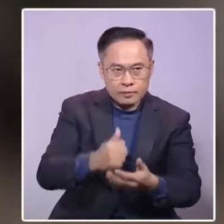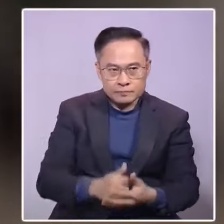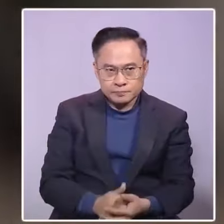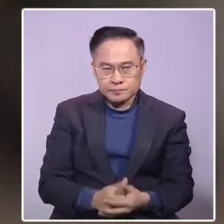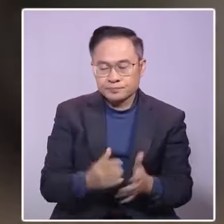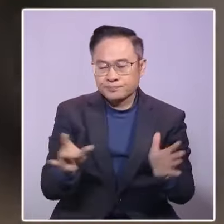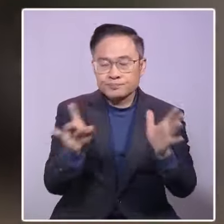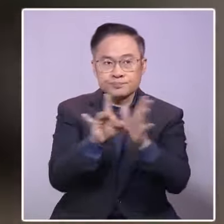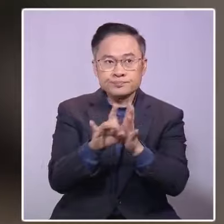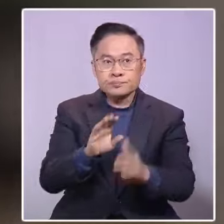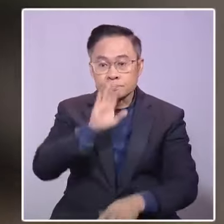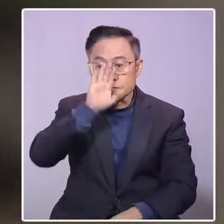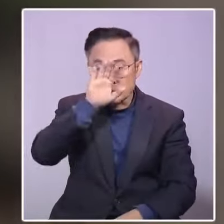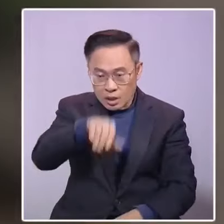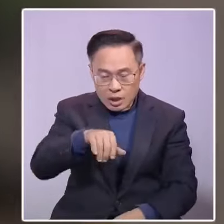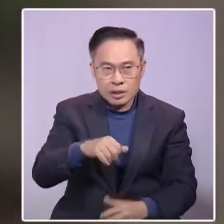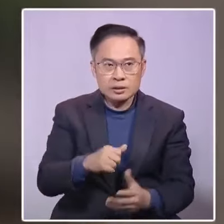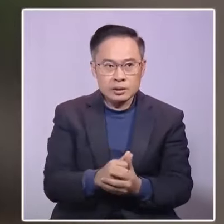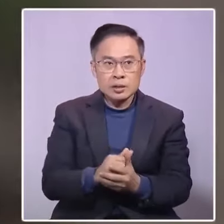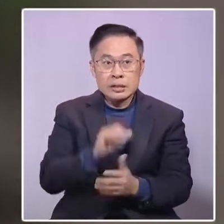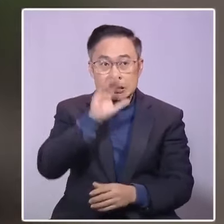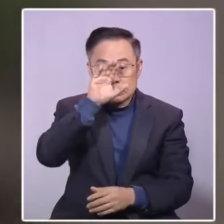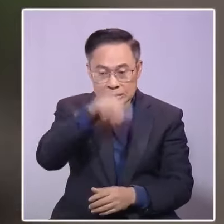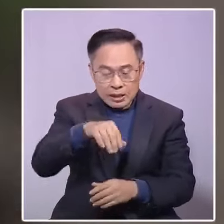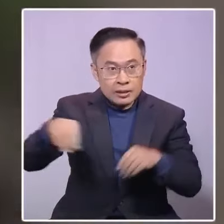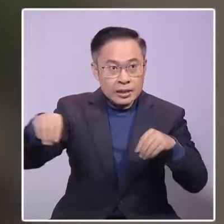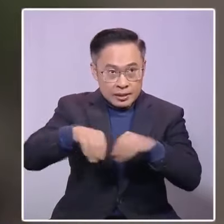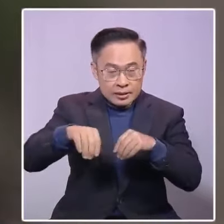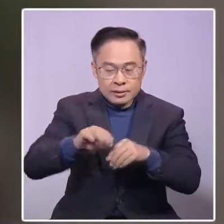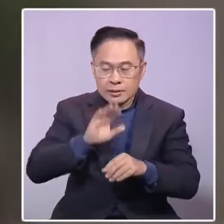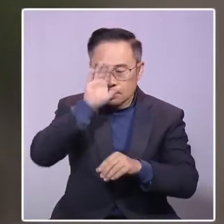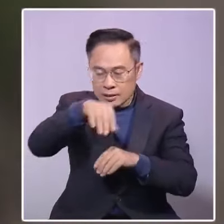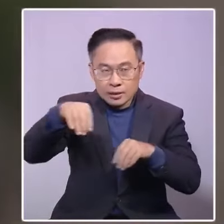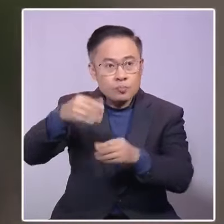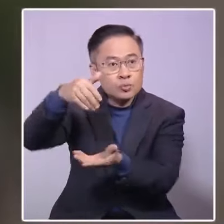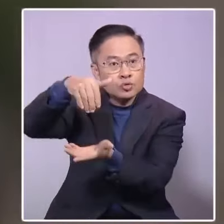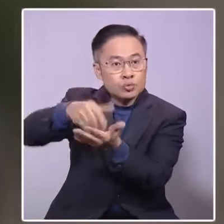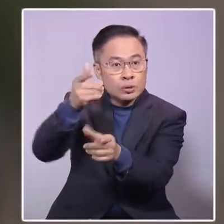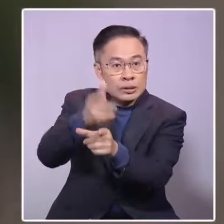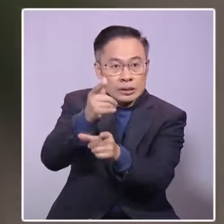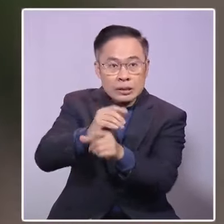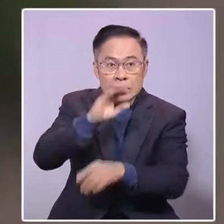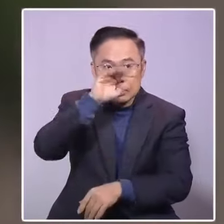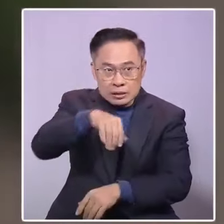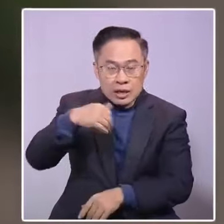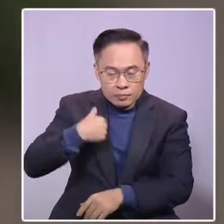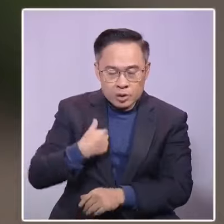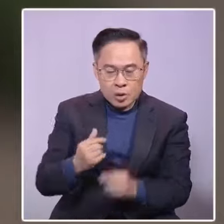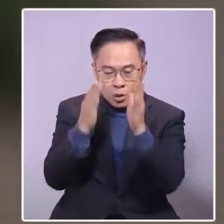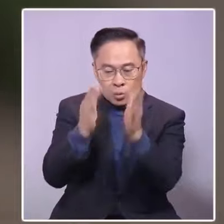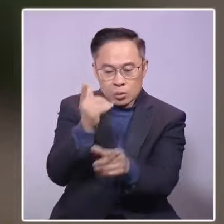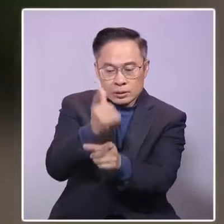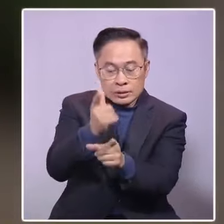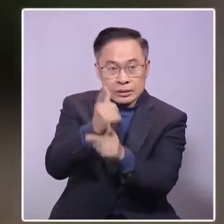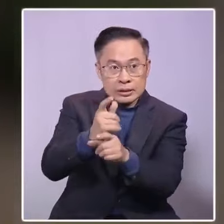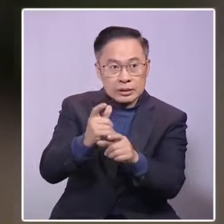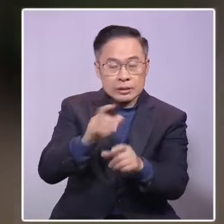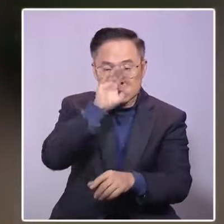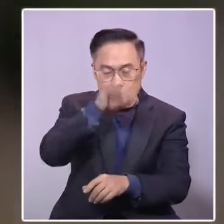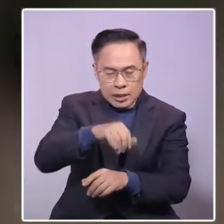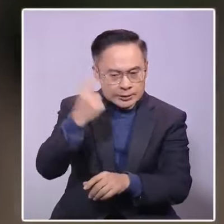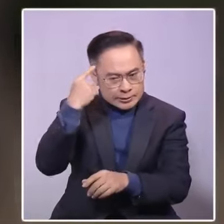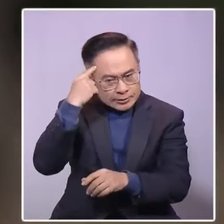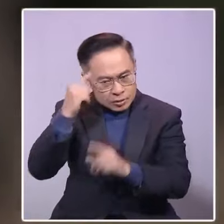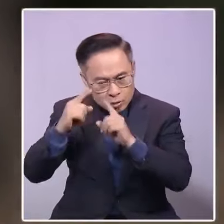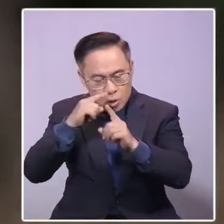องนำพลายตระกูลแสนเนี่ยที่อยู่ในปางช้างติดกับลำน้ำแตงเนี่ยลุยฝ่ากระแสน้ำเชี่ยวลงไปช่วยเหลือนักท่องเที่ยวทั้ง4ค